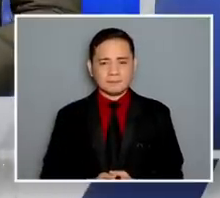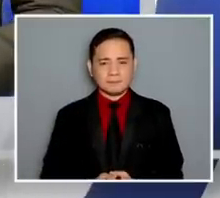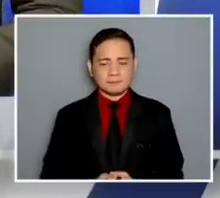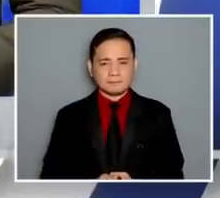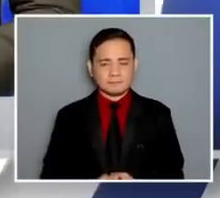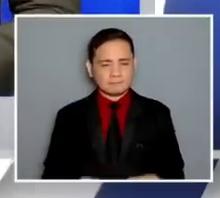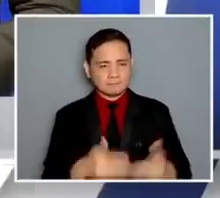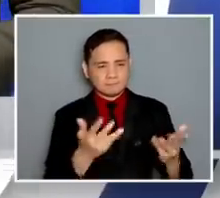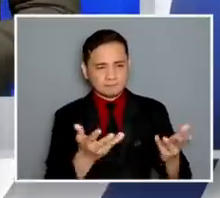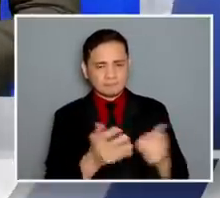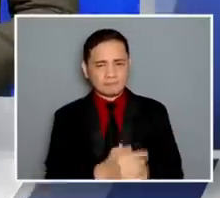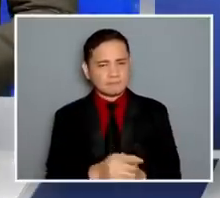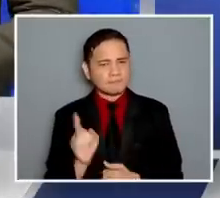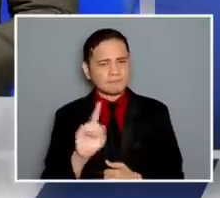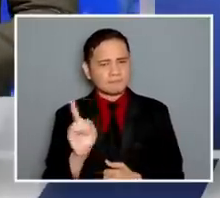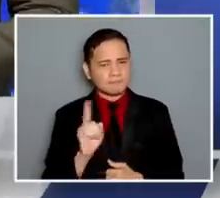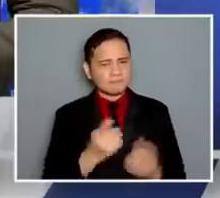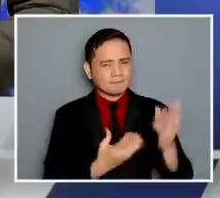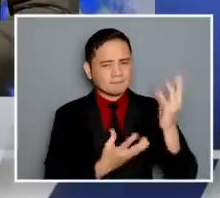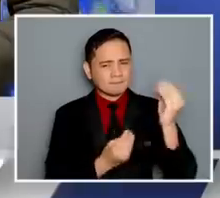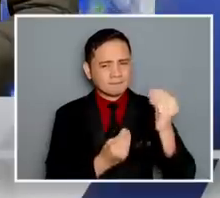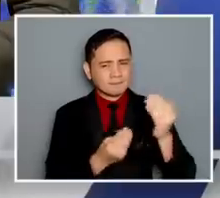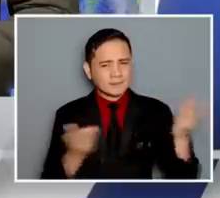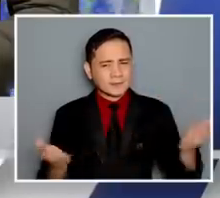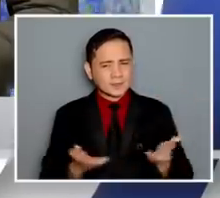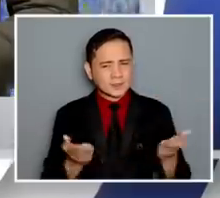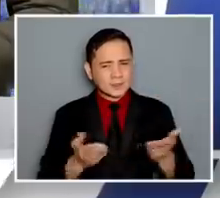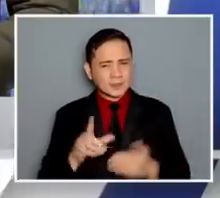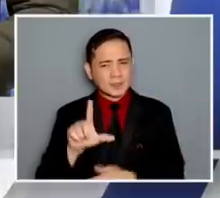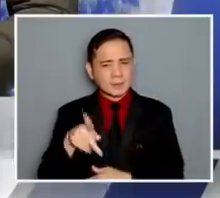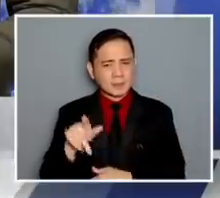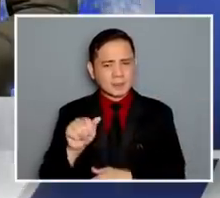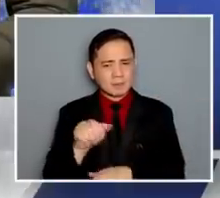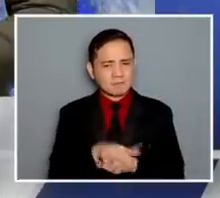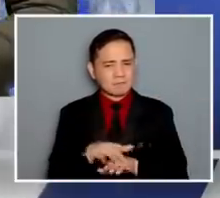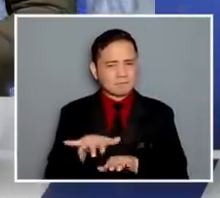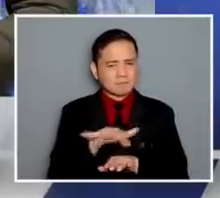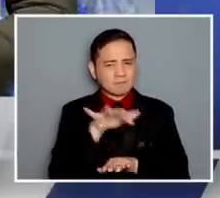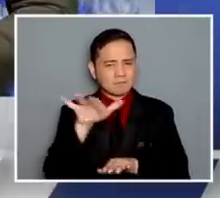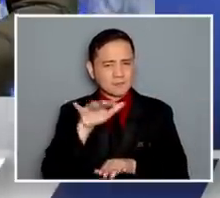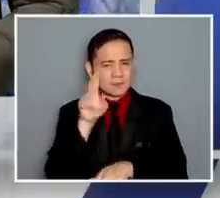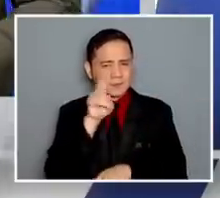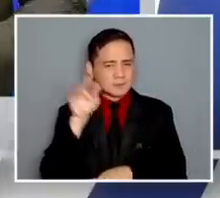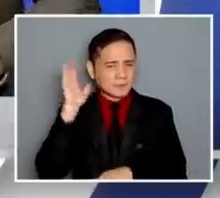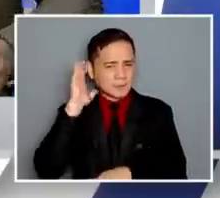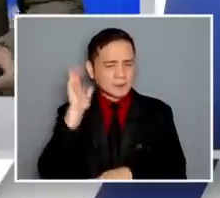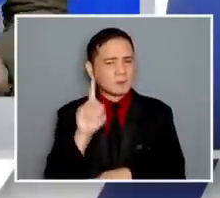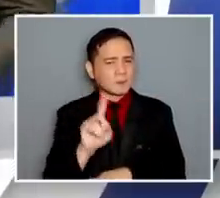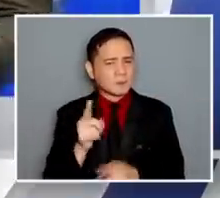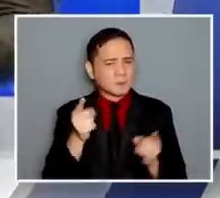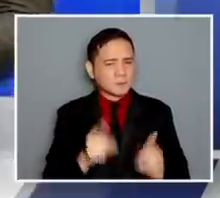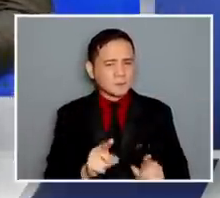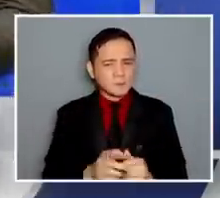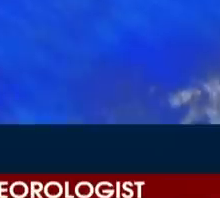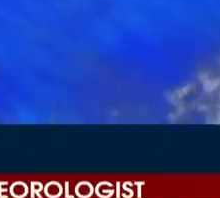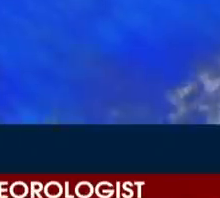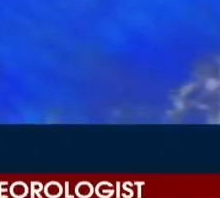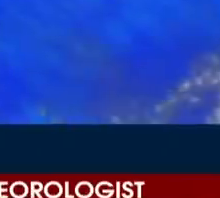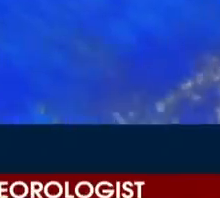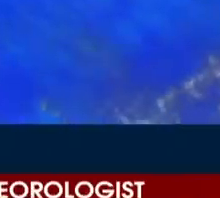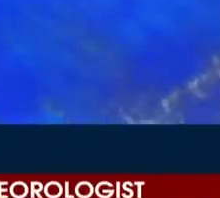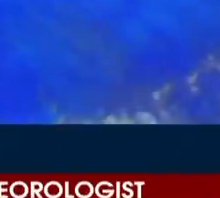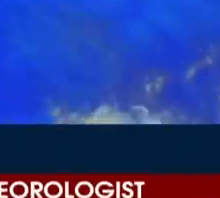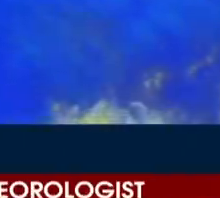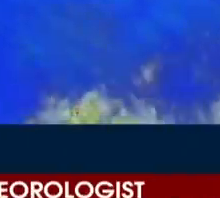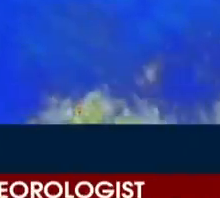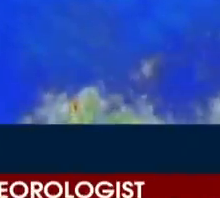Ariel, ano na ang update daw dito sa binabantayang low pressure area sa Visayas at Mindanao? Kabayan, nasa labas pa rin ng Philippine